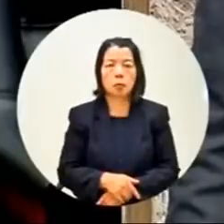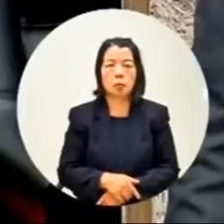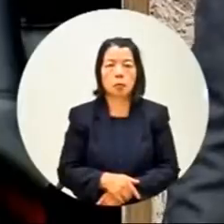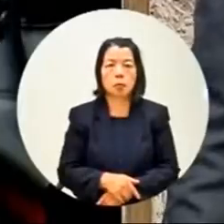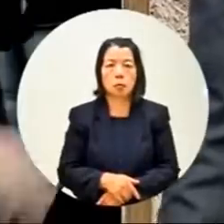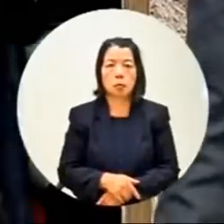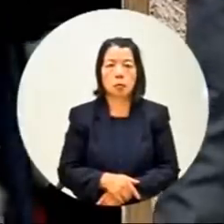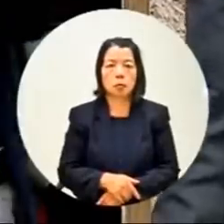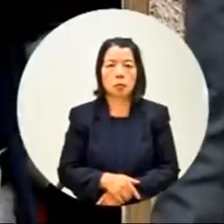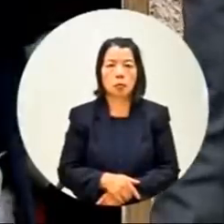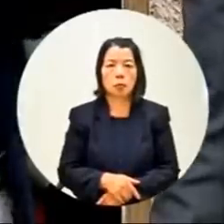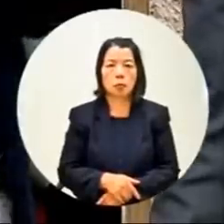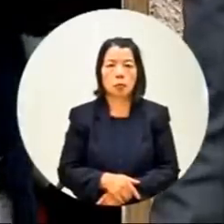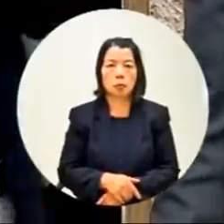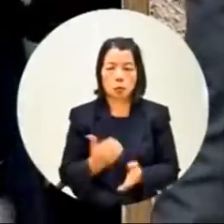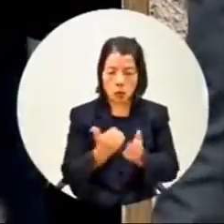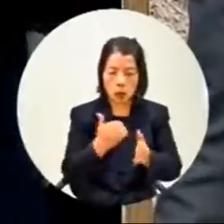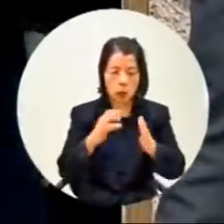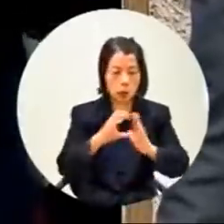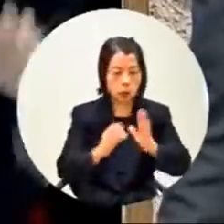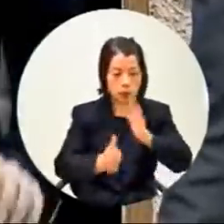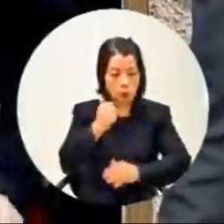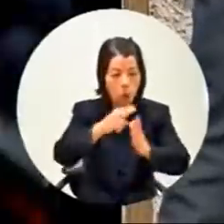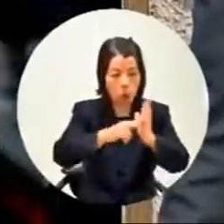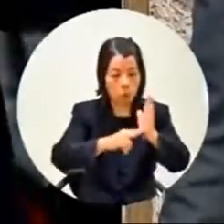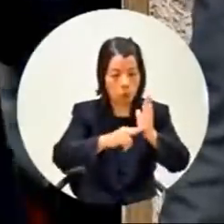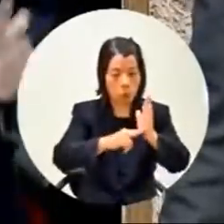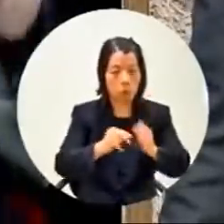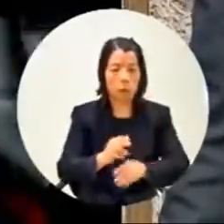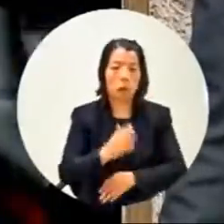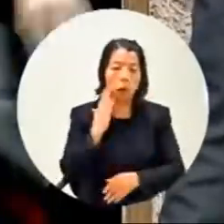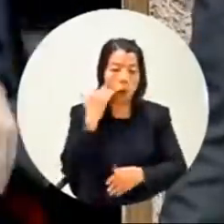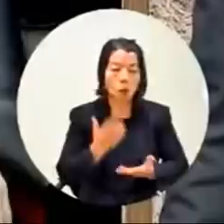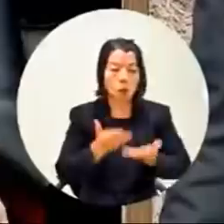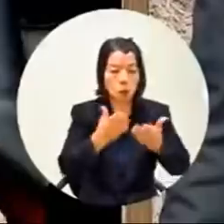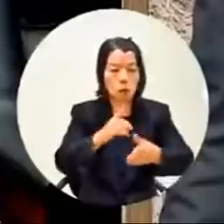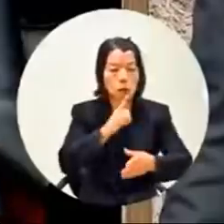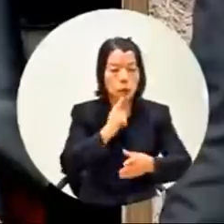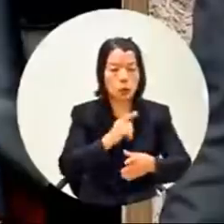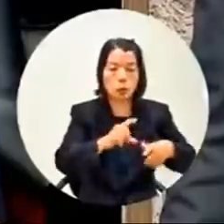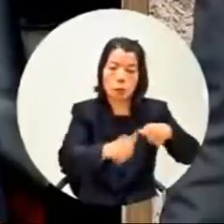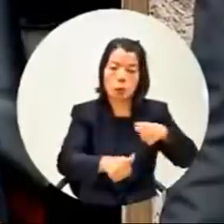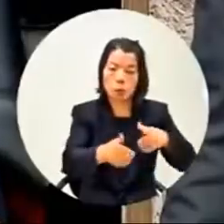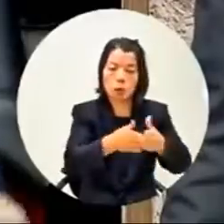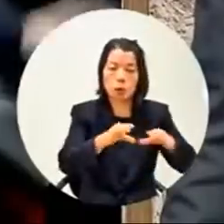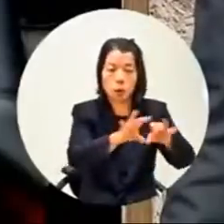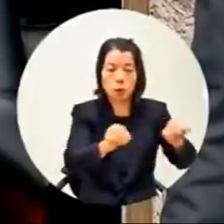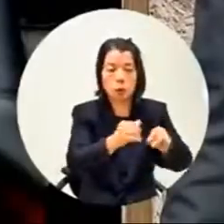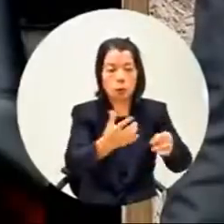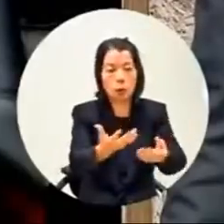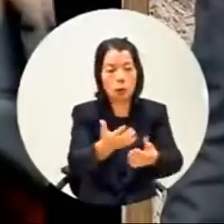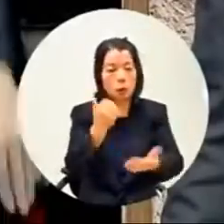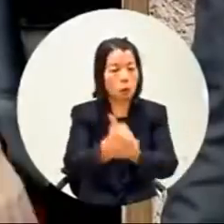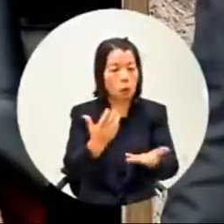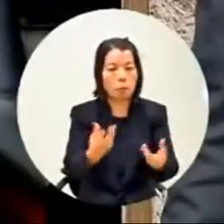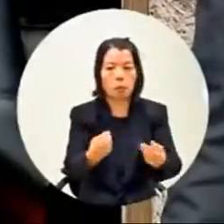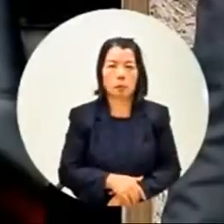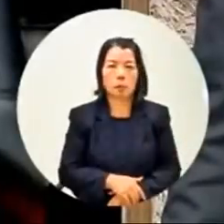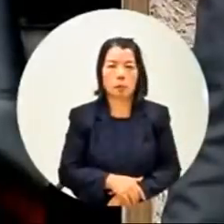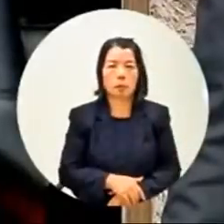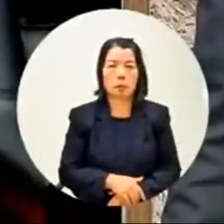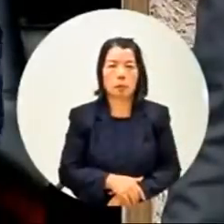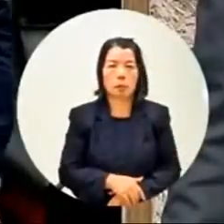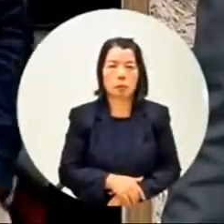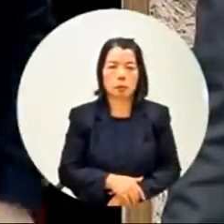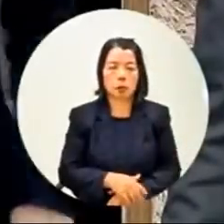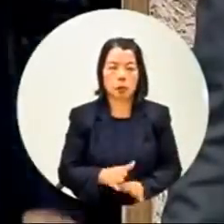然后刚刚我们局长也讲哦，如果庆富没有拿到这一块土地的话，他就要违约了。